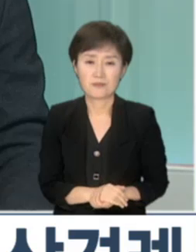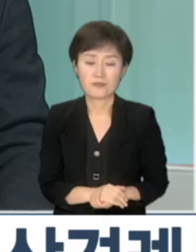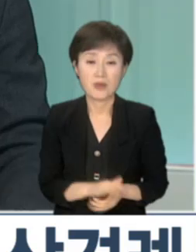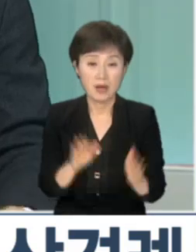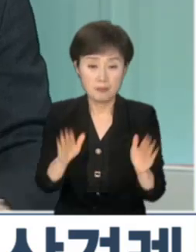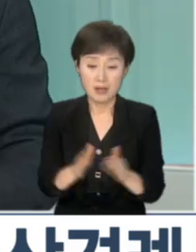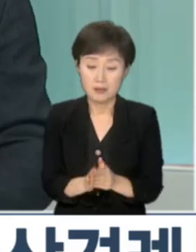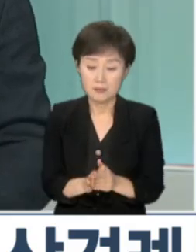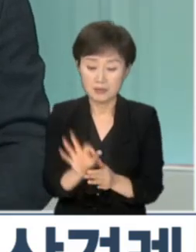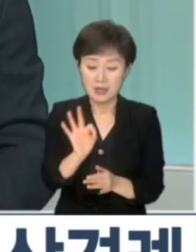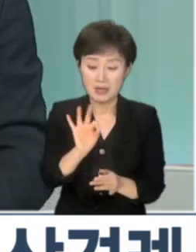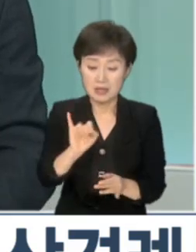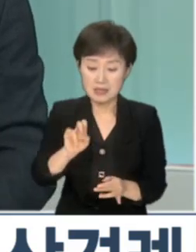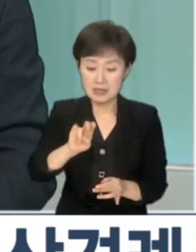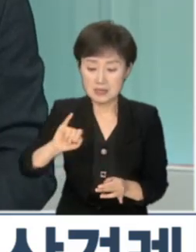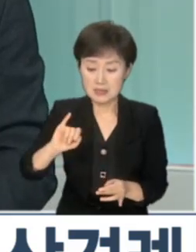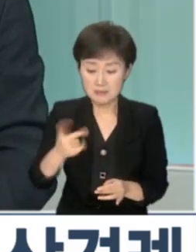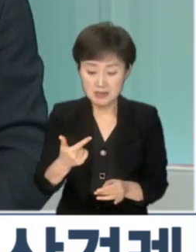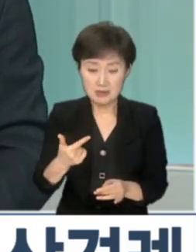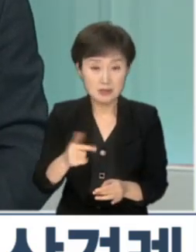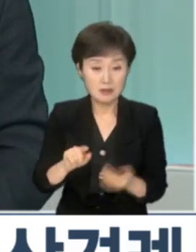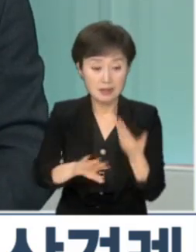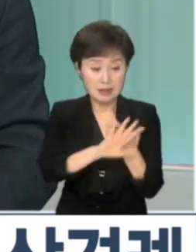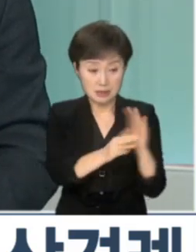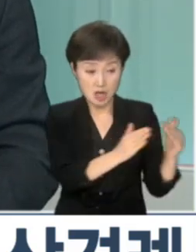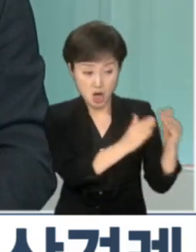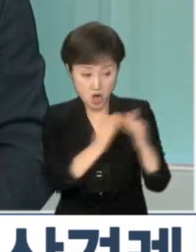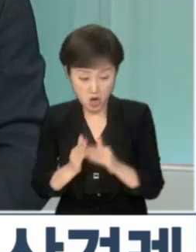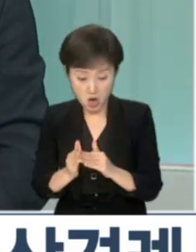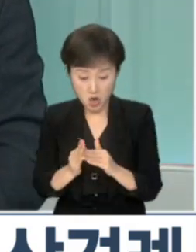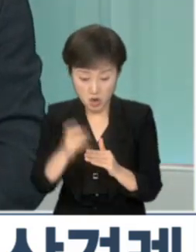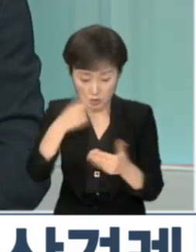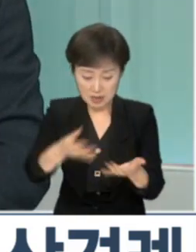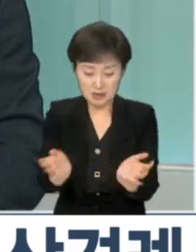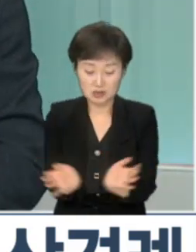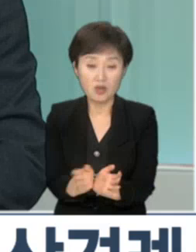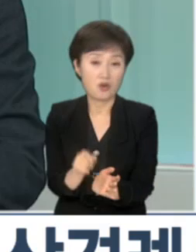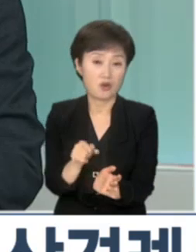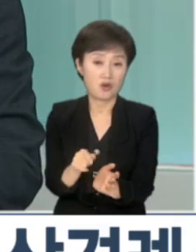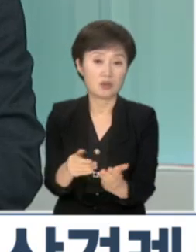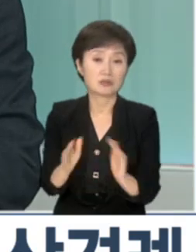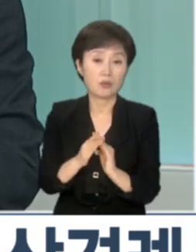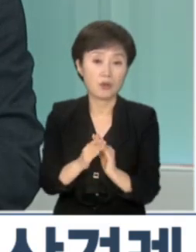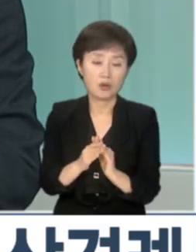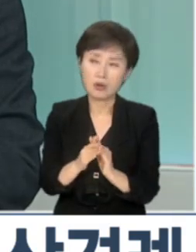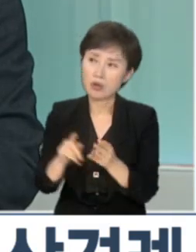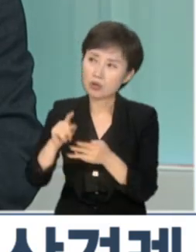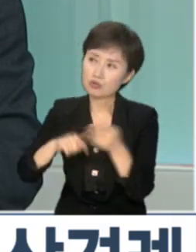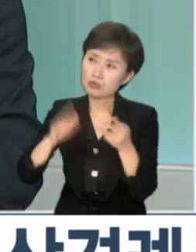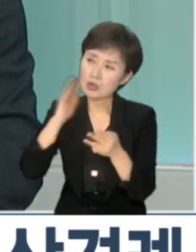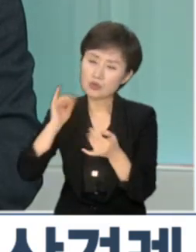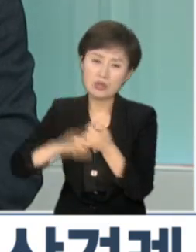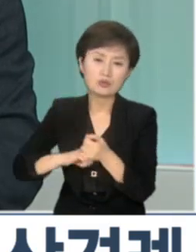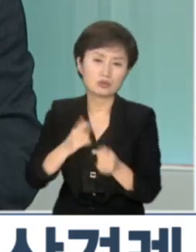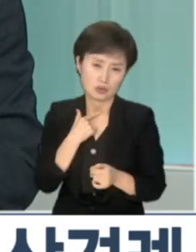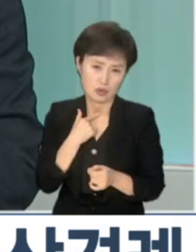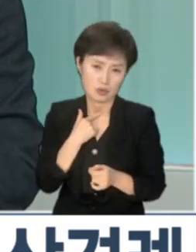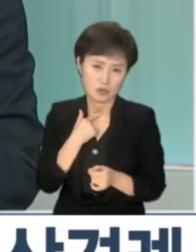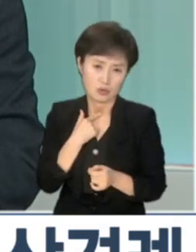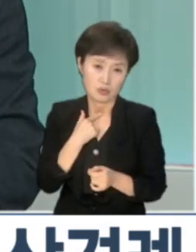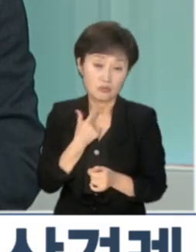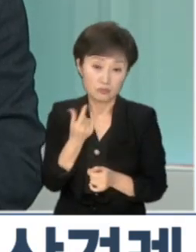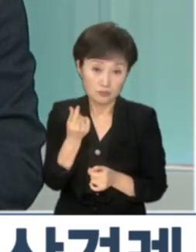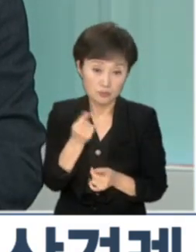이민청이라는 것은 대통령 공약 사업입니다. 이 공약 사업을 주무 장관이 누굽니까? 한동훈 장관입니다. 한동훈 장관이